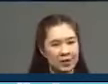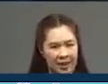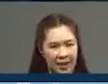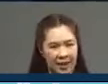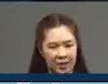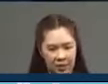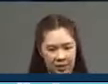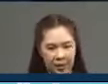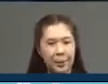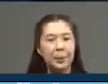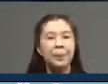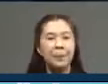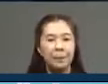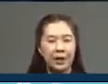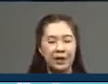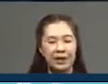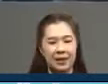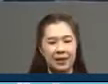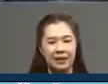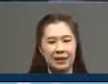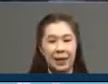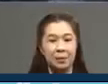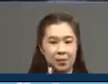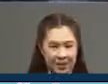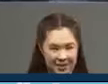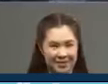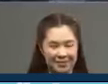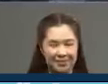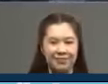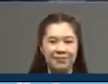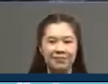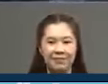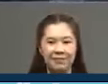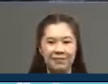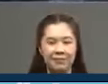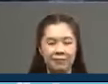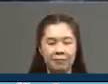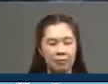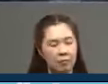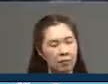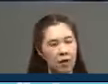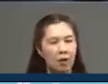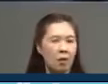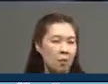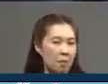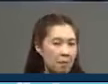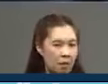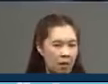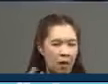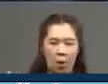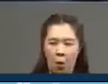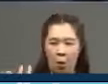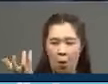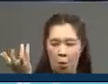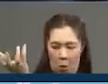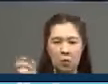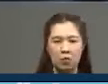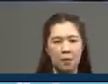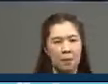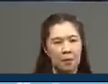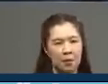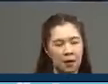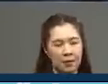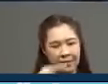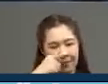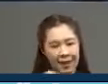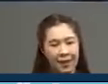กรัฐมนตรีและคณะได้เดินทางออกจากกรุงลิมาสาธารณรัฐเปรูทันทีซึ่งจะเดินทางกลับถึงประเทศไท